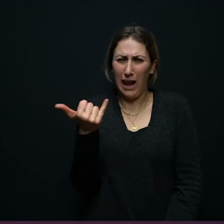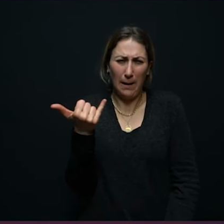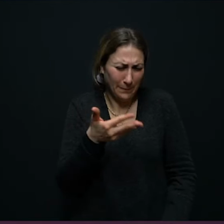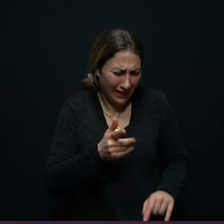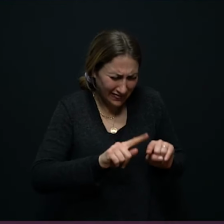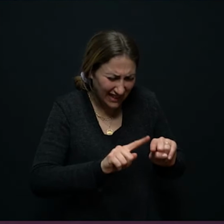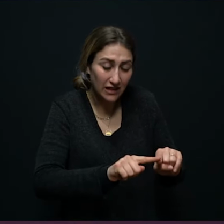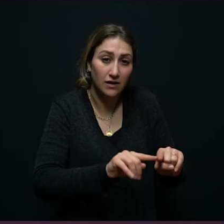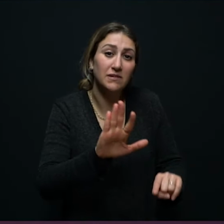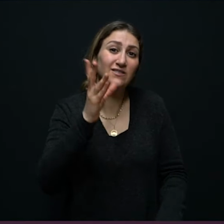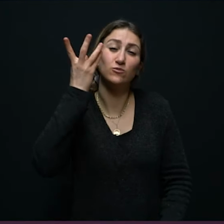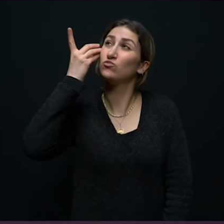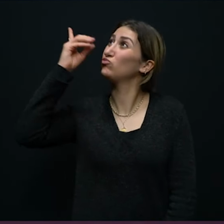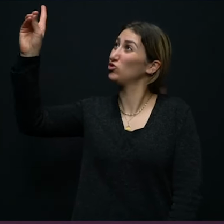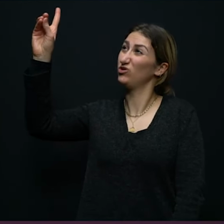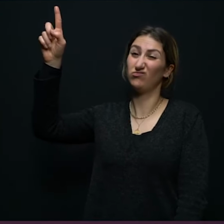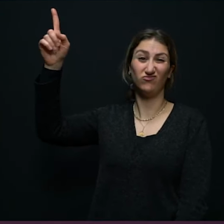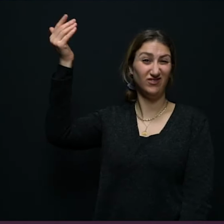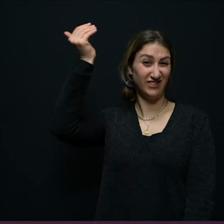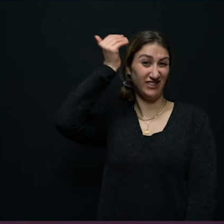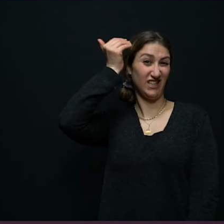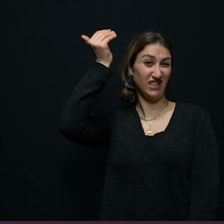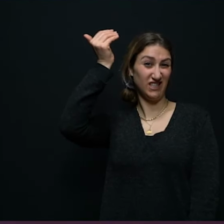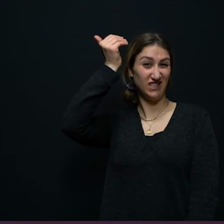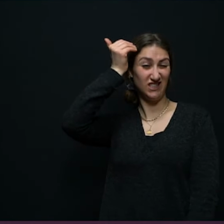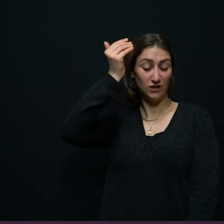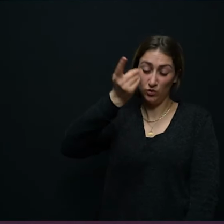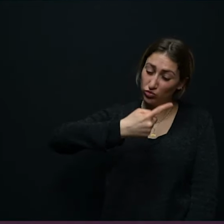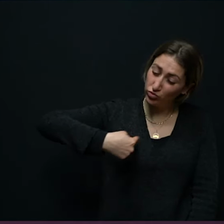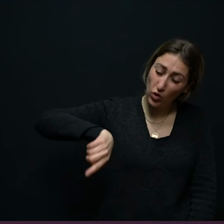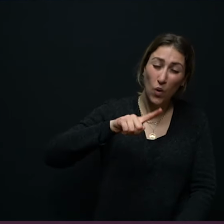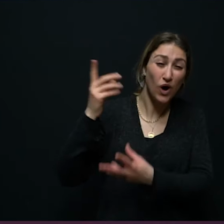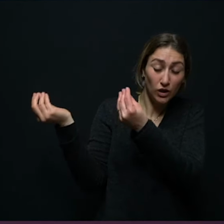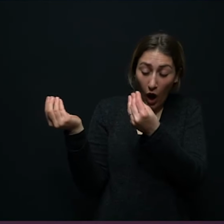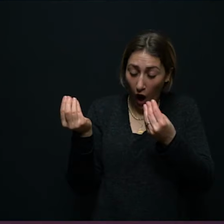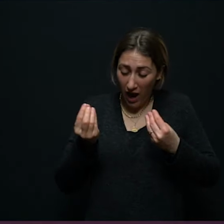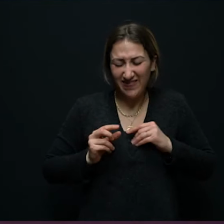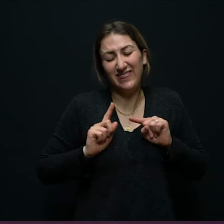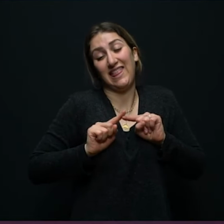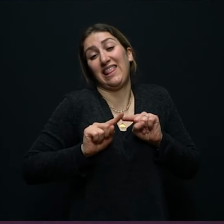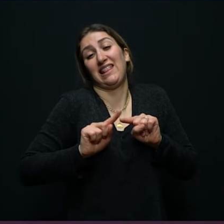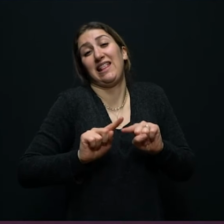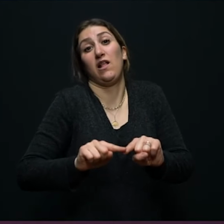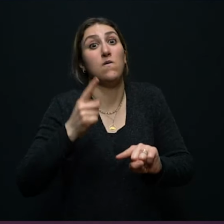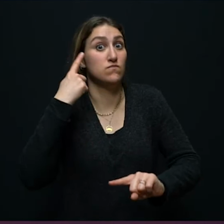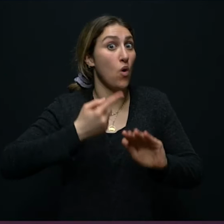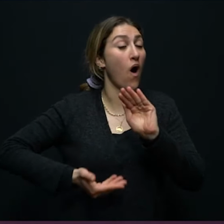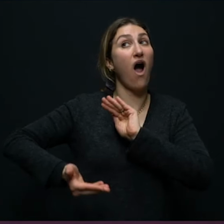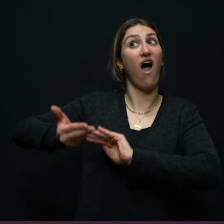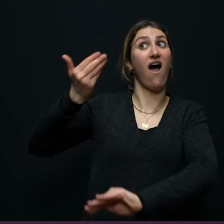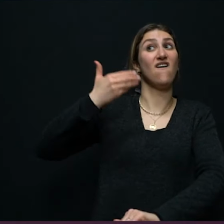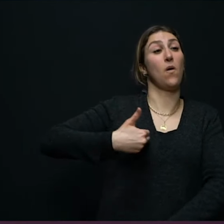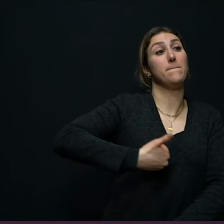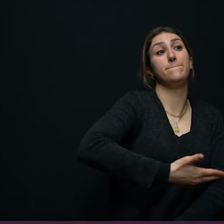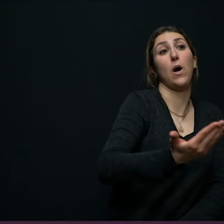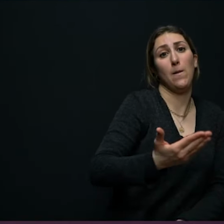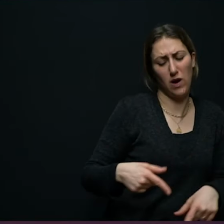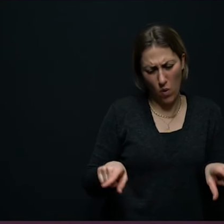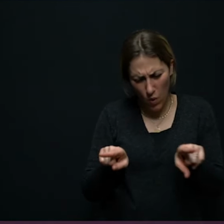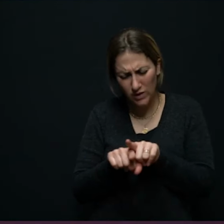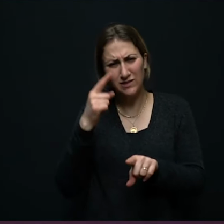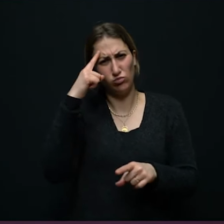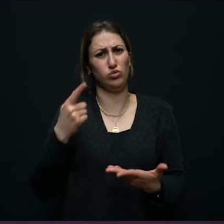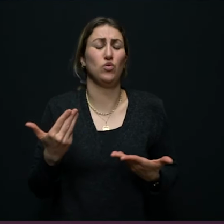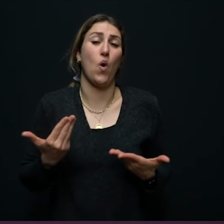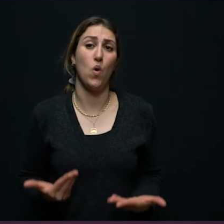avait une intention pour le peuple de l'époque et pour le peuple le peuple ou d'aujourd'hui dieu voulait nous montrer